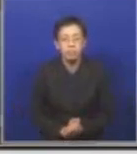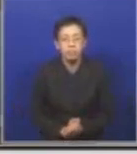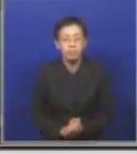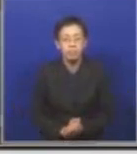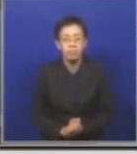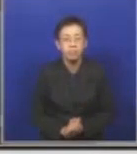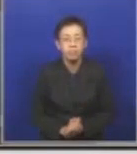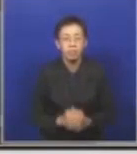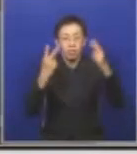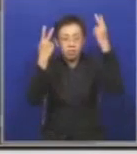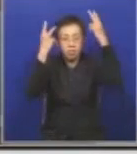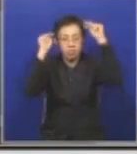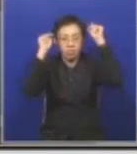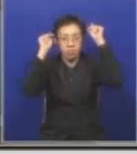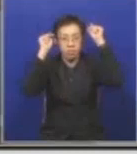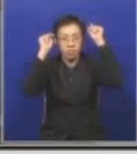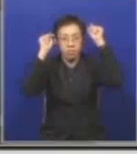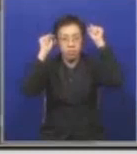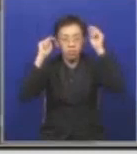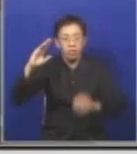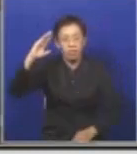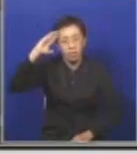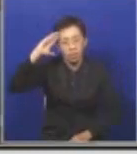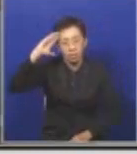ค่ะท่านนายกถ้าท่านประยุทธ์จันทร์โอชาครับช่วยตอบที